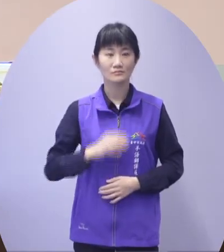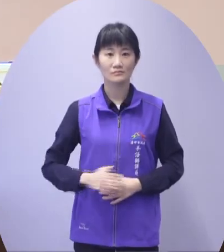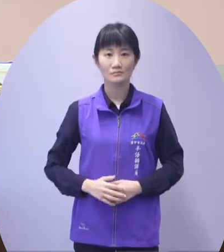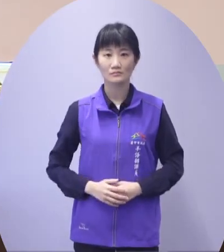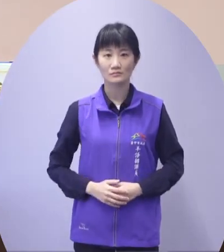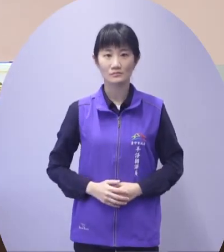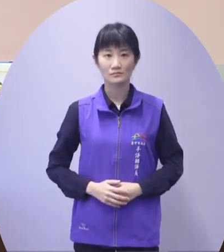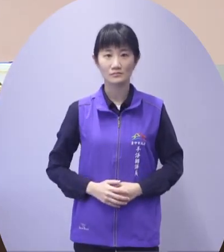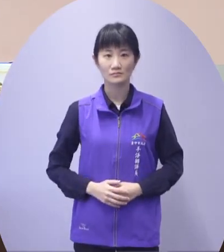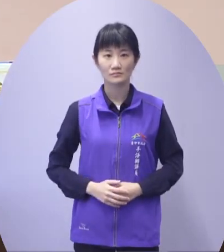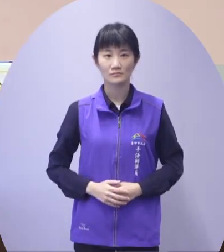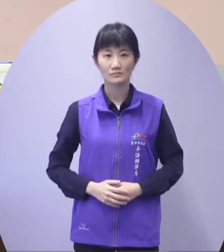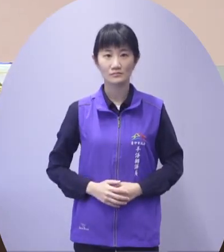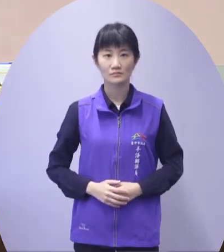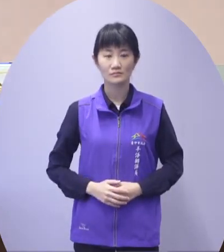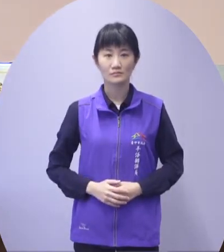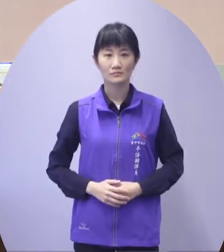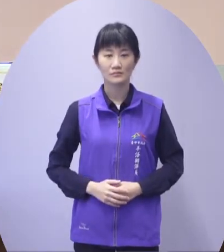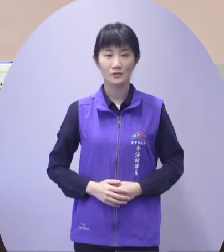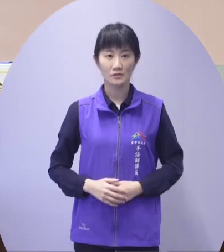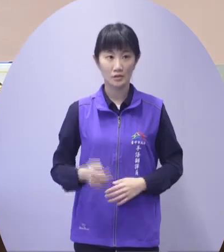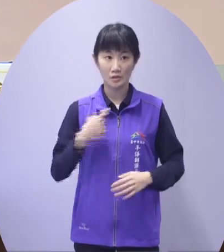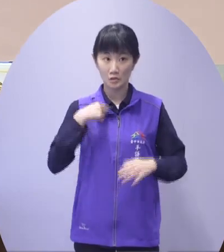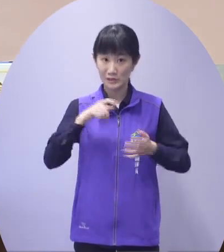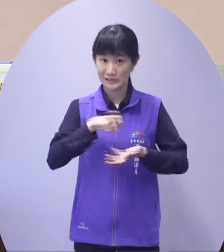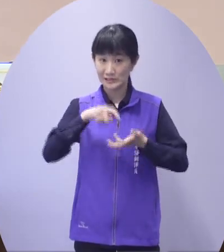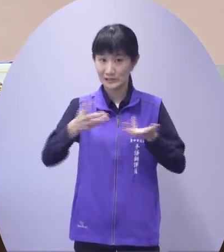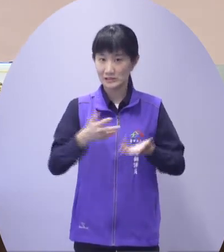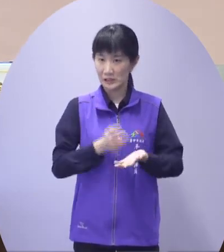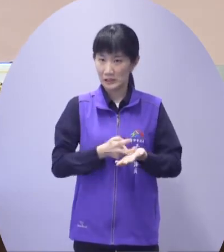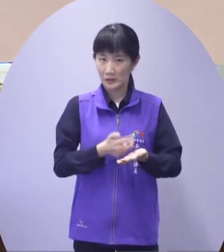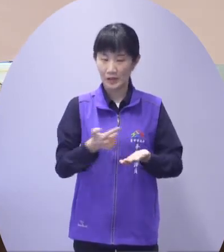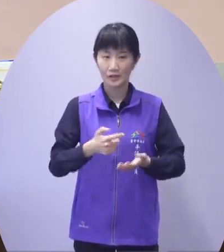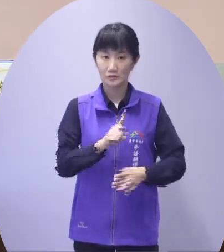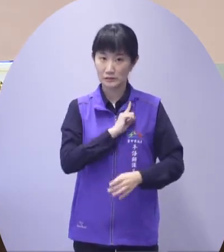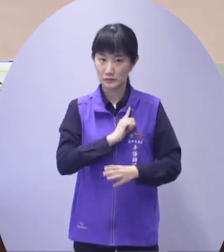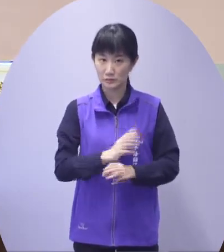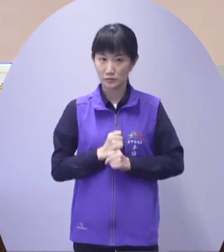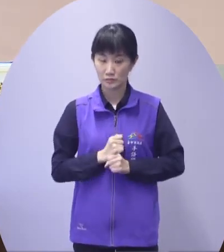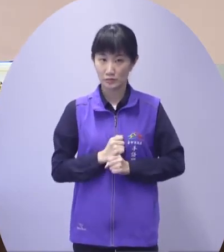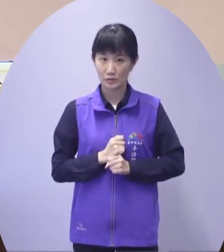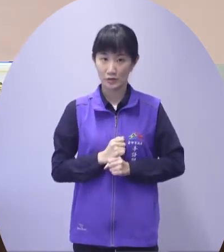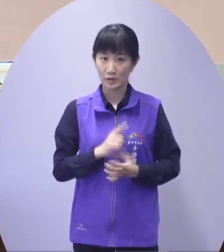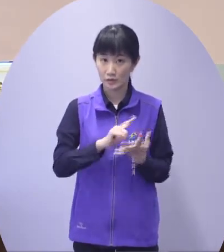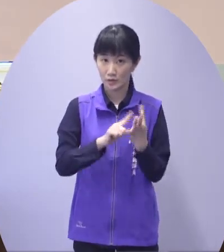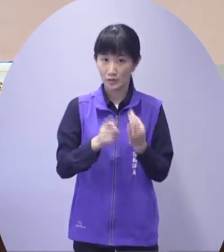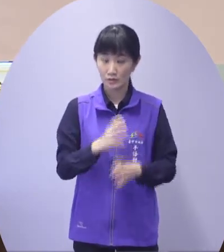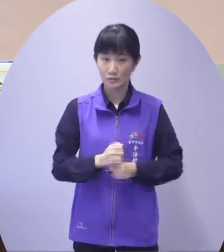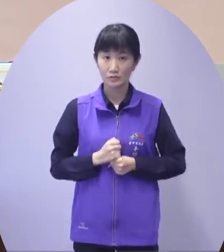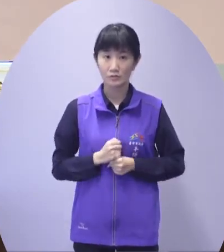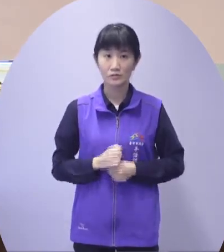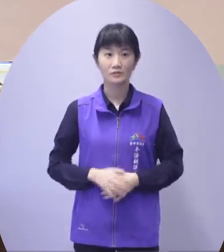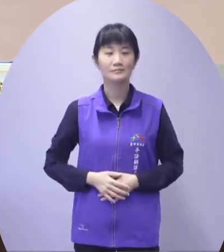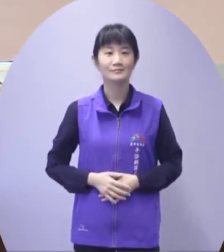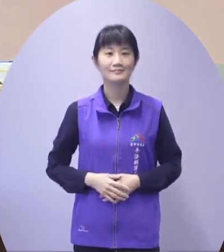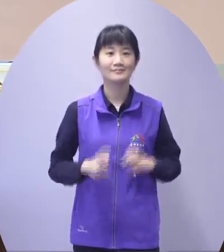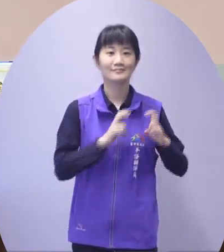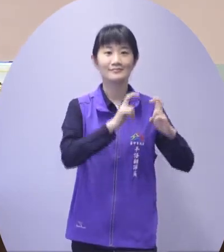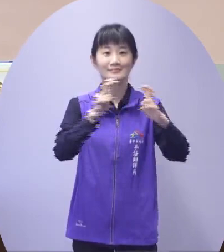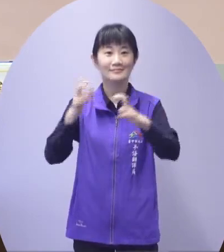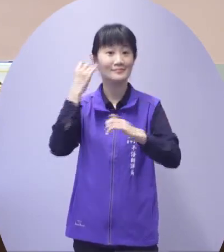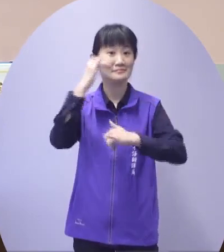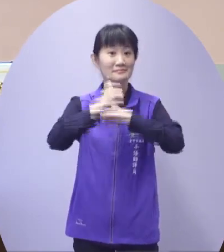好，这是很严肃的事情，注意一下哈。我们要提醒大家的是，捷运新生活，